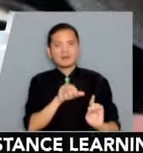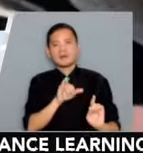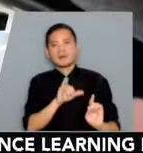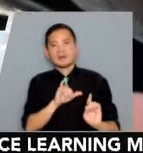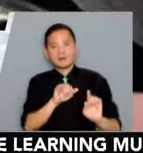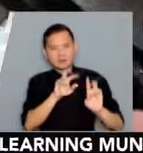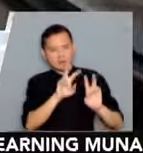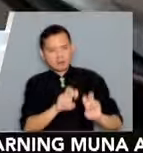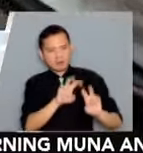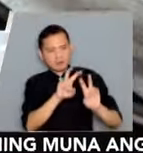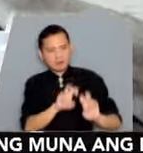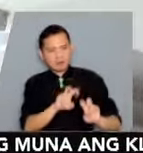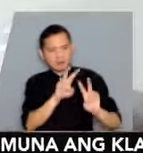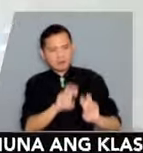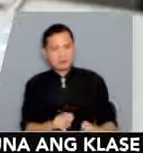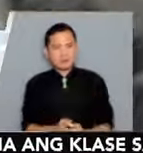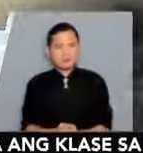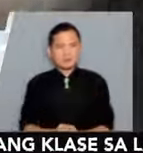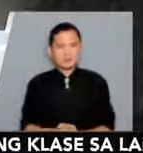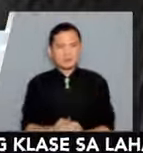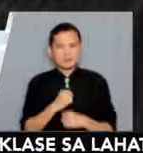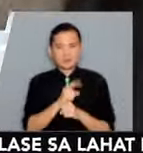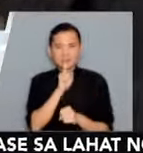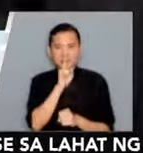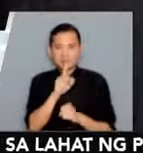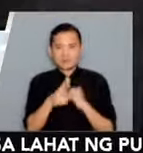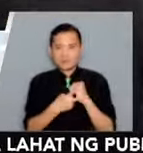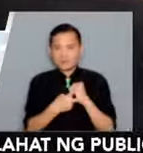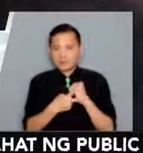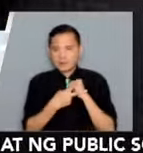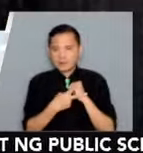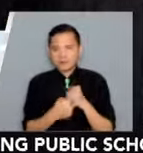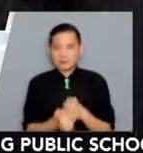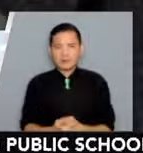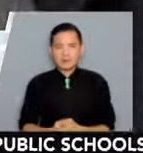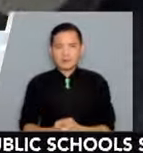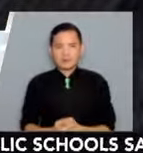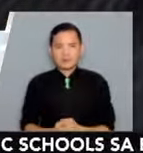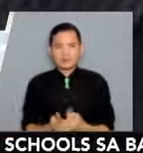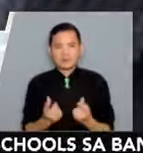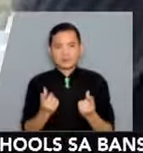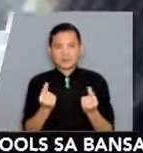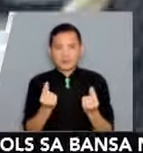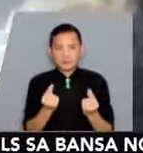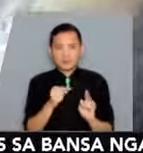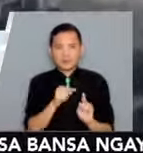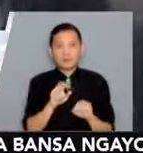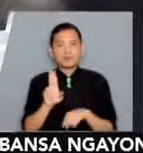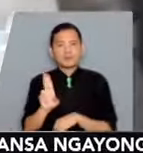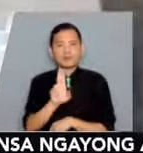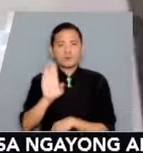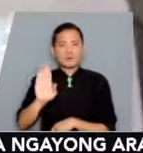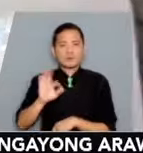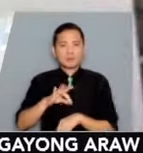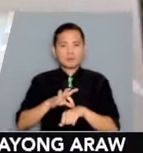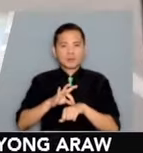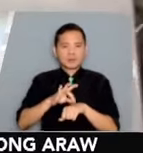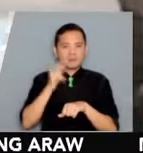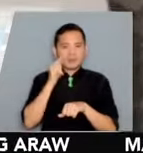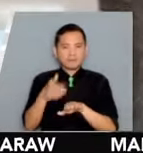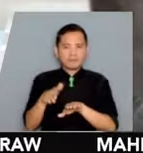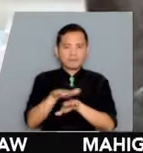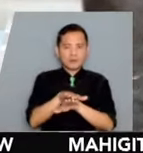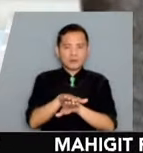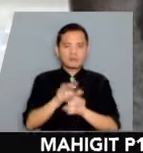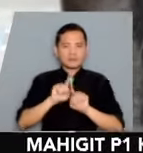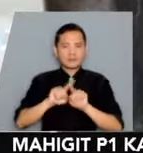Kaya para ma-preserve ang alaala ng aktres, naisip ng medical student na gamitin ang bahagi ng kanyang balat bilang cover ng mga kopya ng mga pahina